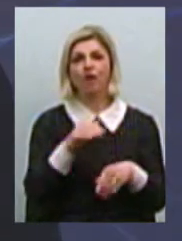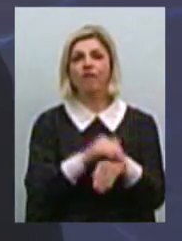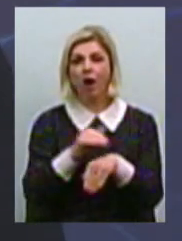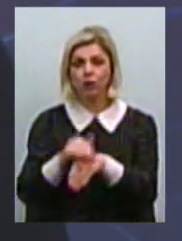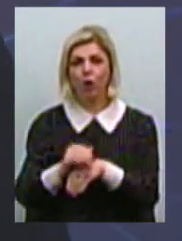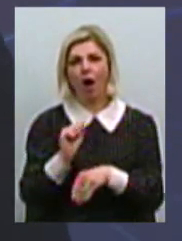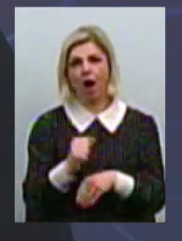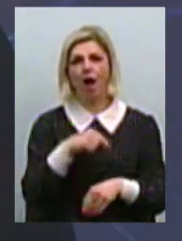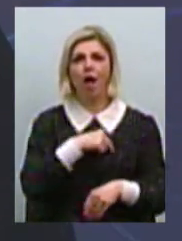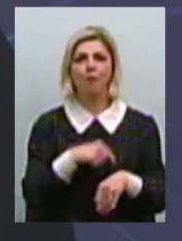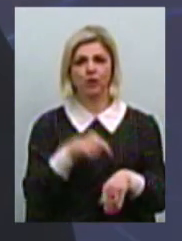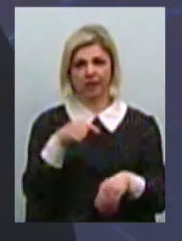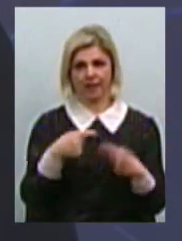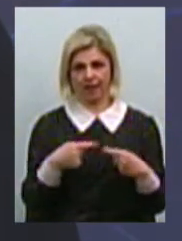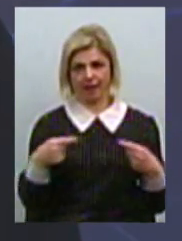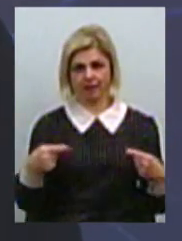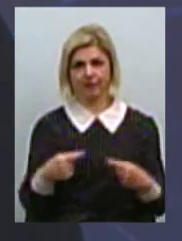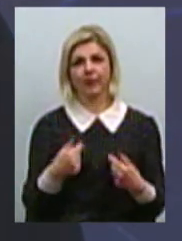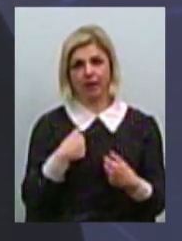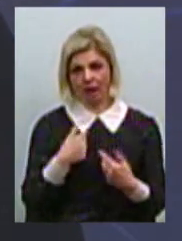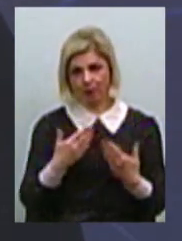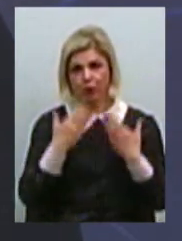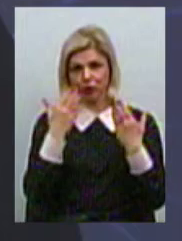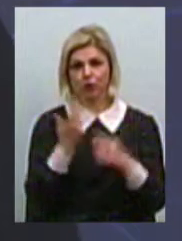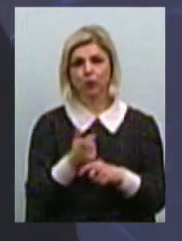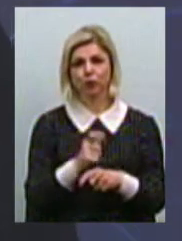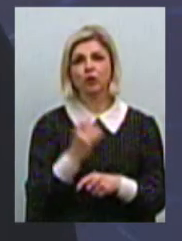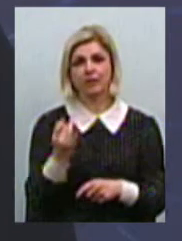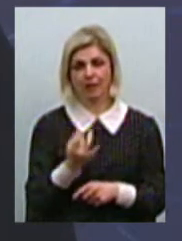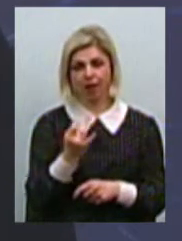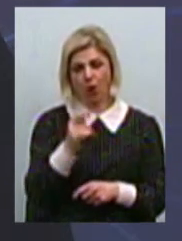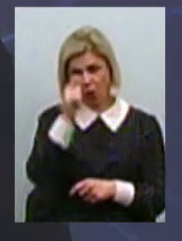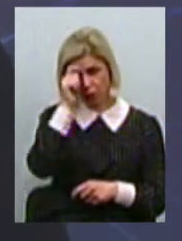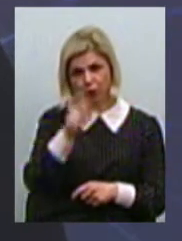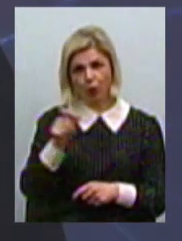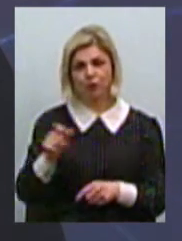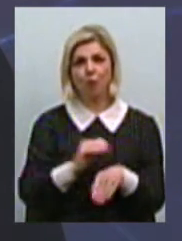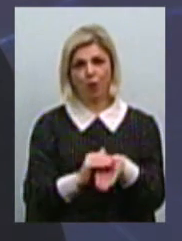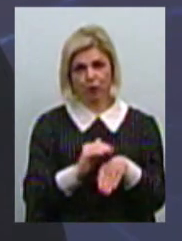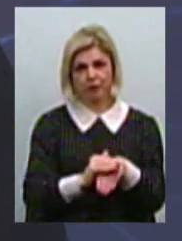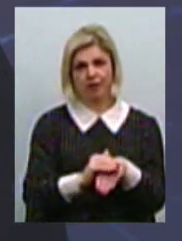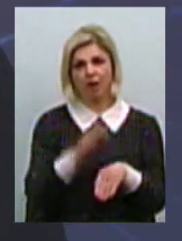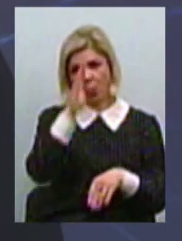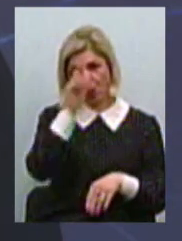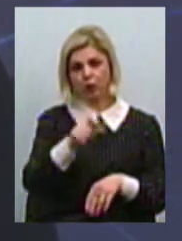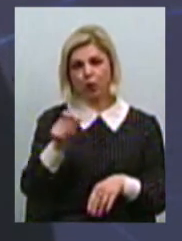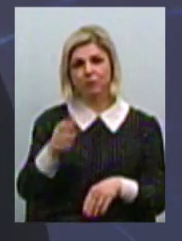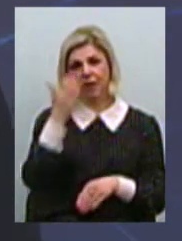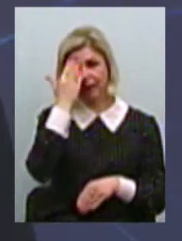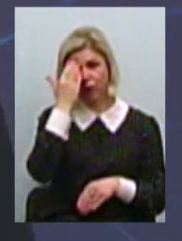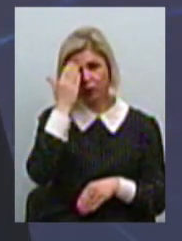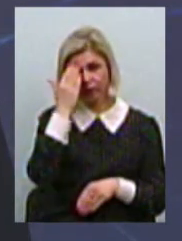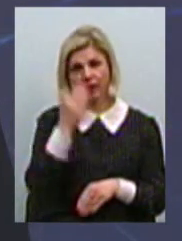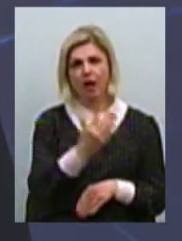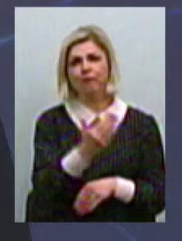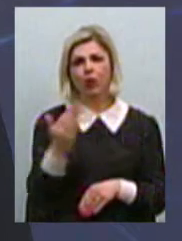різні. І, безумовно, я прочитав, дуже цікаво, хлопці молодці, вони хлопці талановиті, і вони пережили тоді